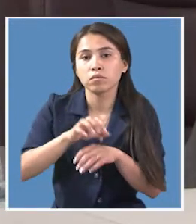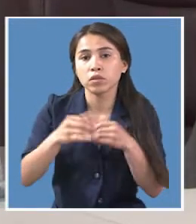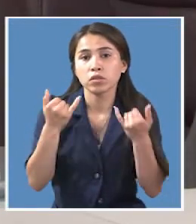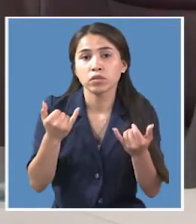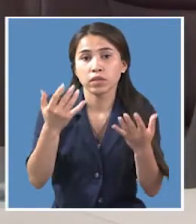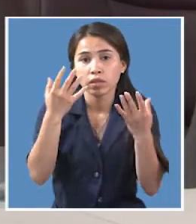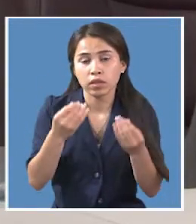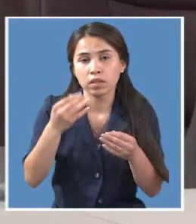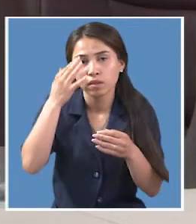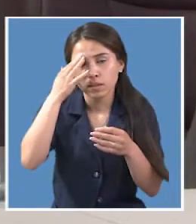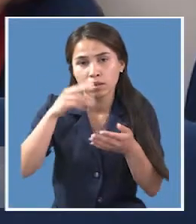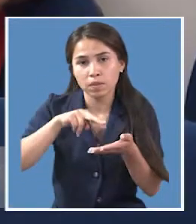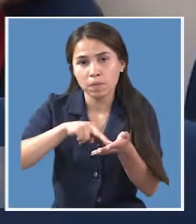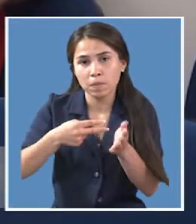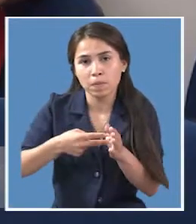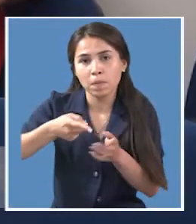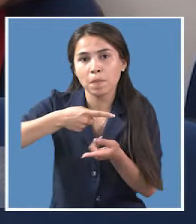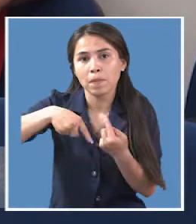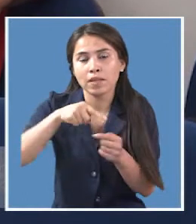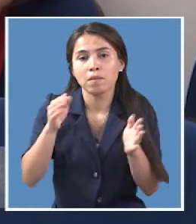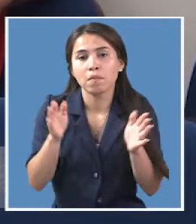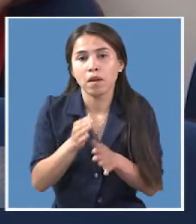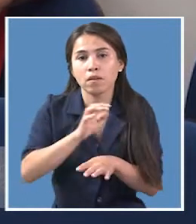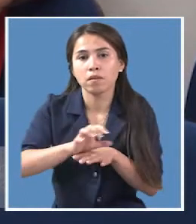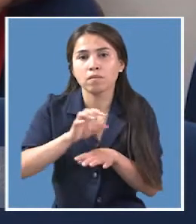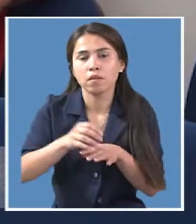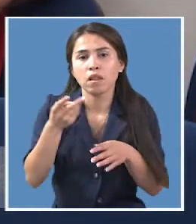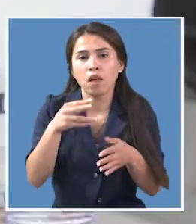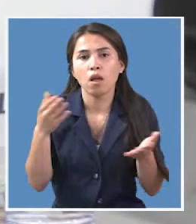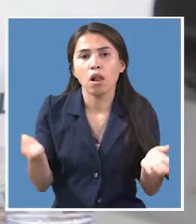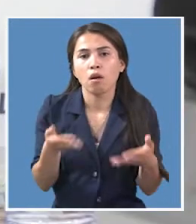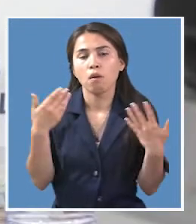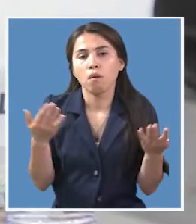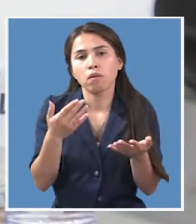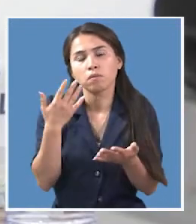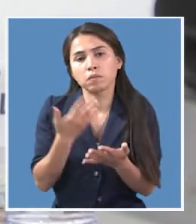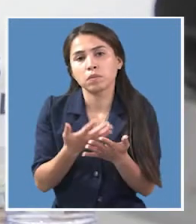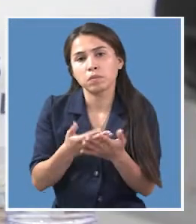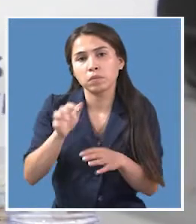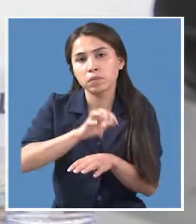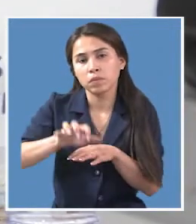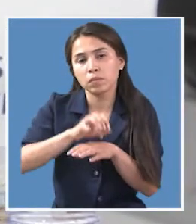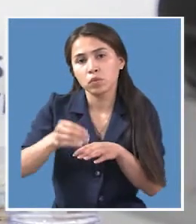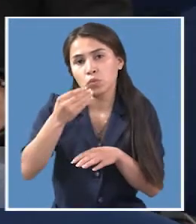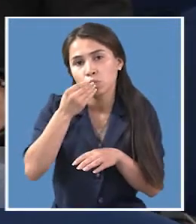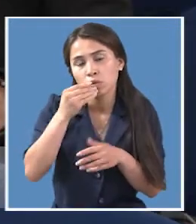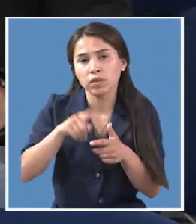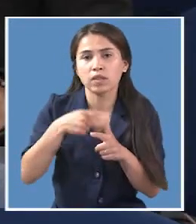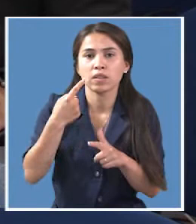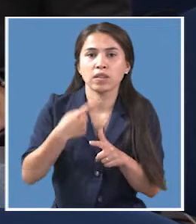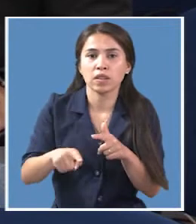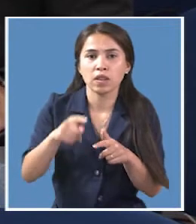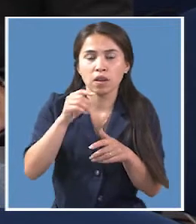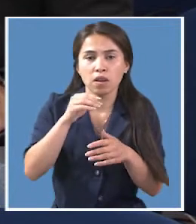день в области планируют создать малые индустриальные зоны, где будут сосредоточены предприятия легкой промышленности, к примеру, изготовление